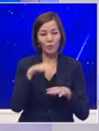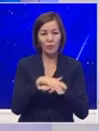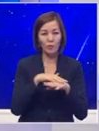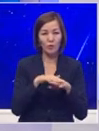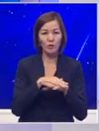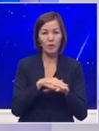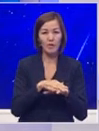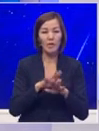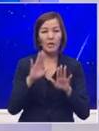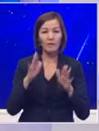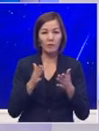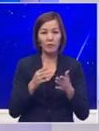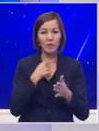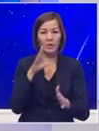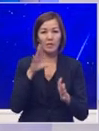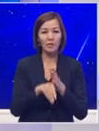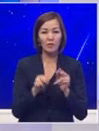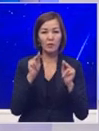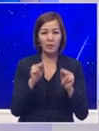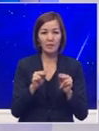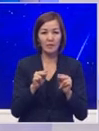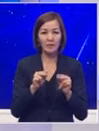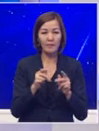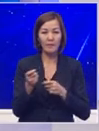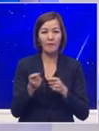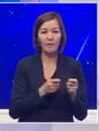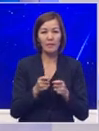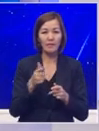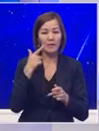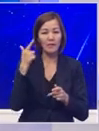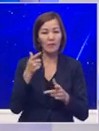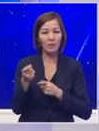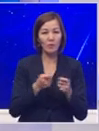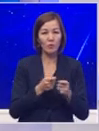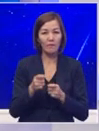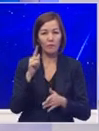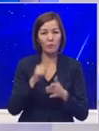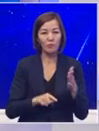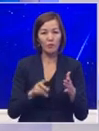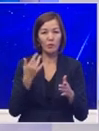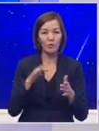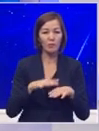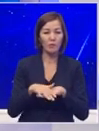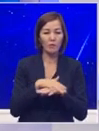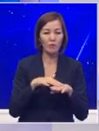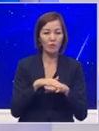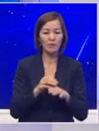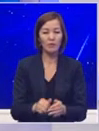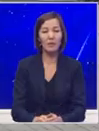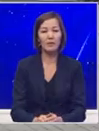Но лишь в том случае если голосование будет честным а к власти придет грамотный руководитель уверены жители жамбылского